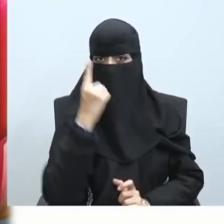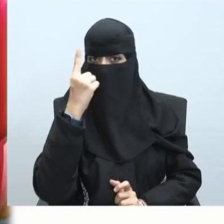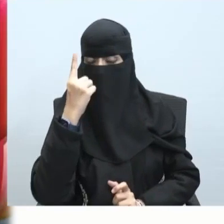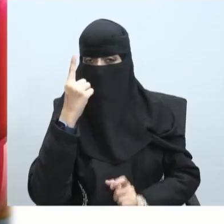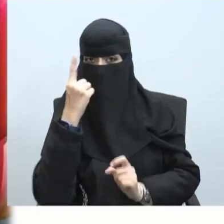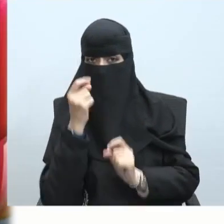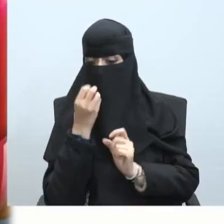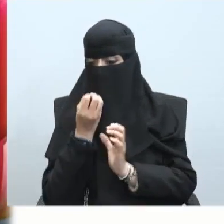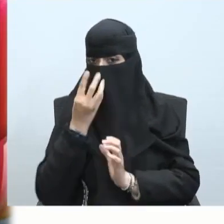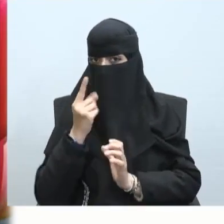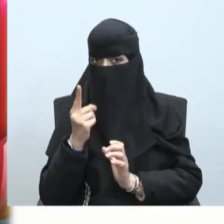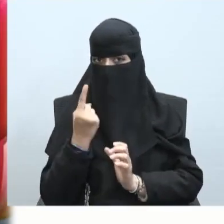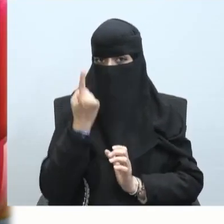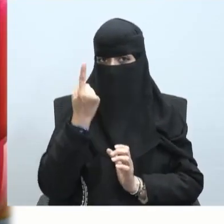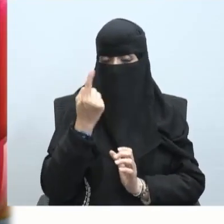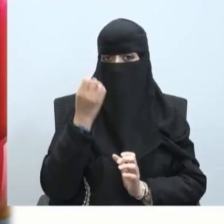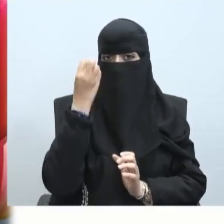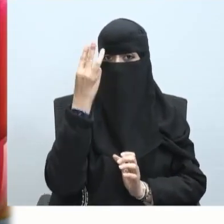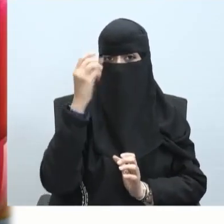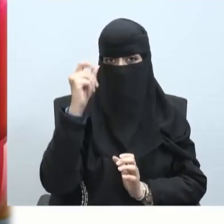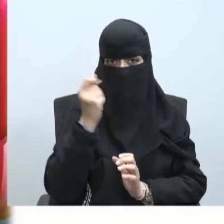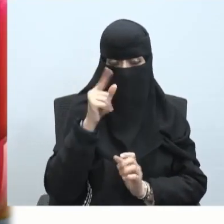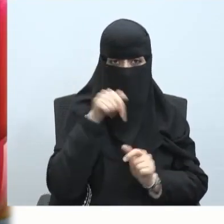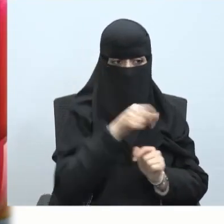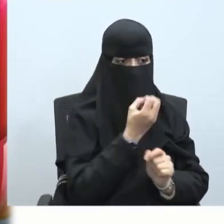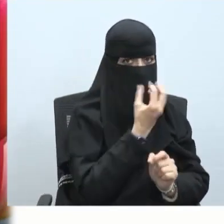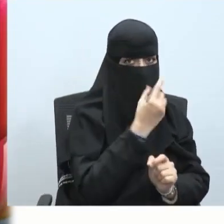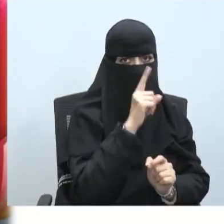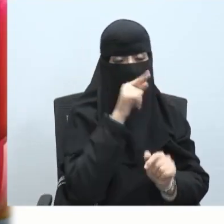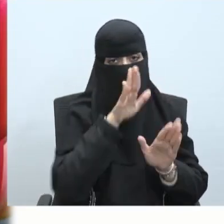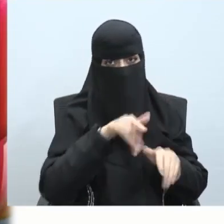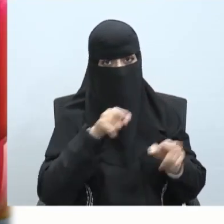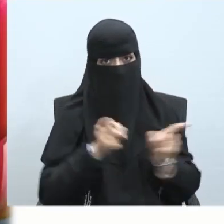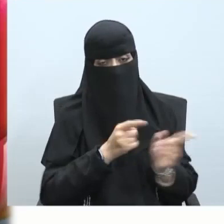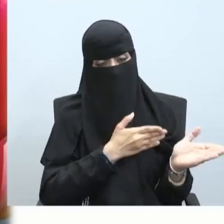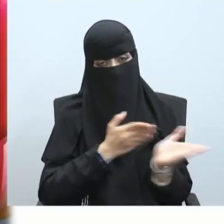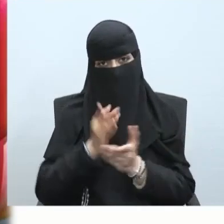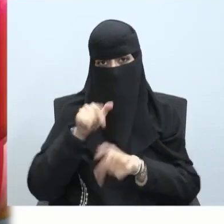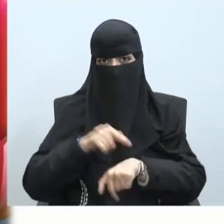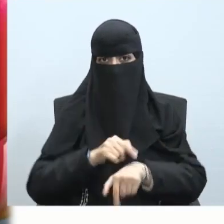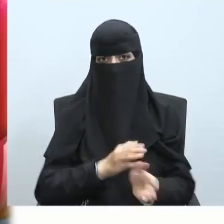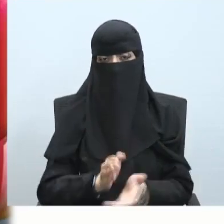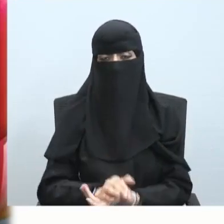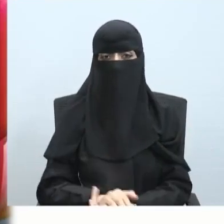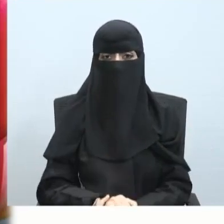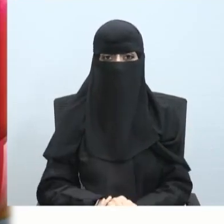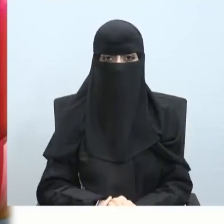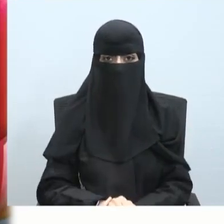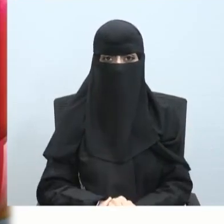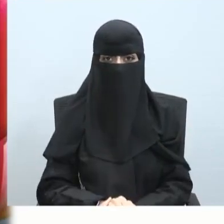الزهرتين هل نستطيع تحديدها يا مبدعين اترك لكم الفرصه تفضلوا بارك الله فيكم